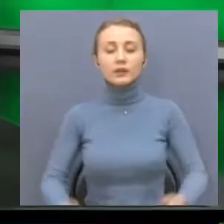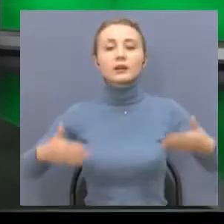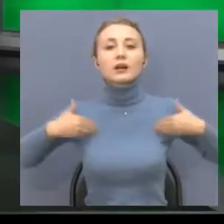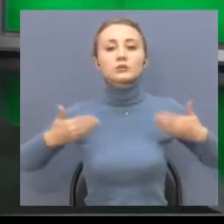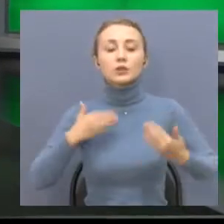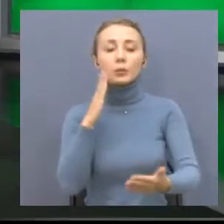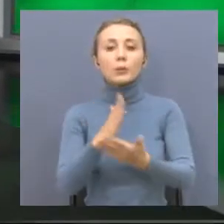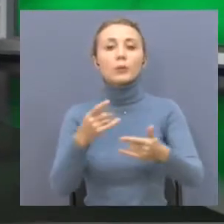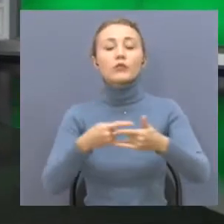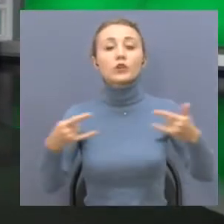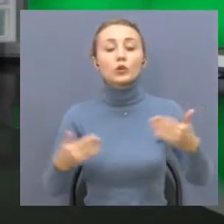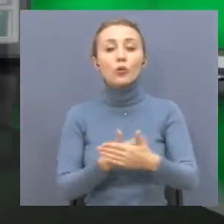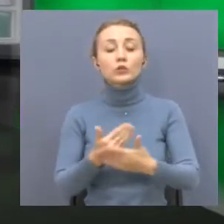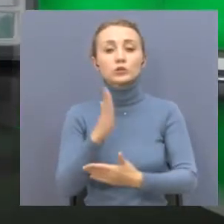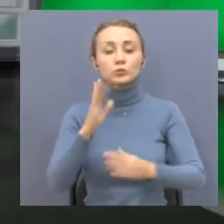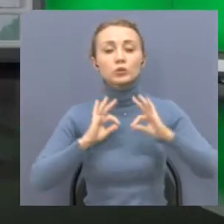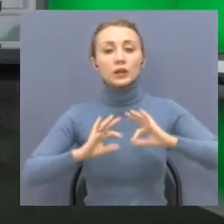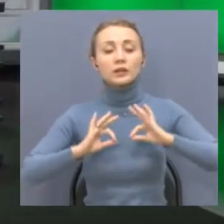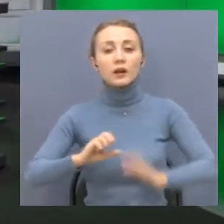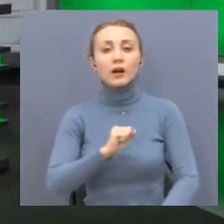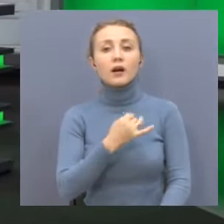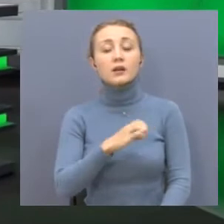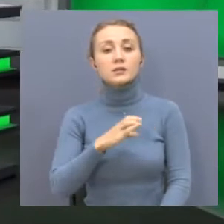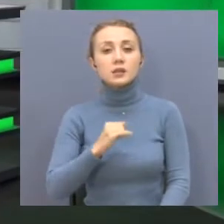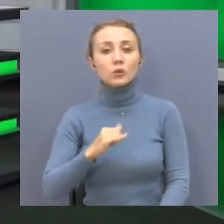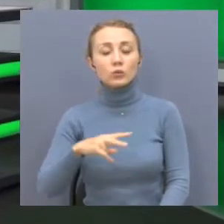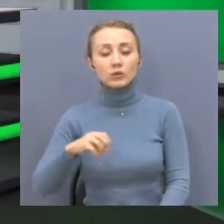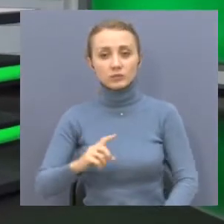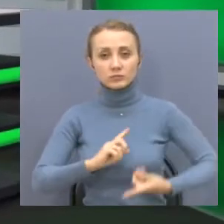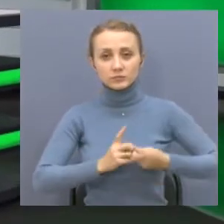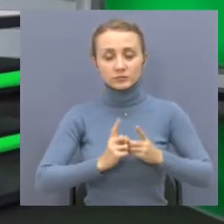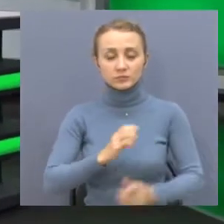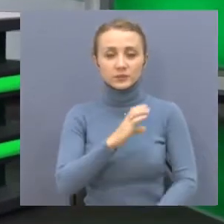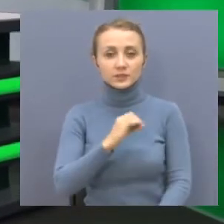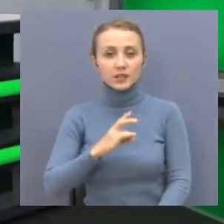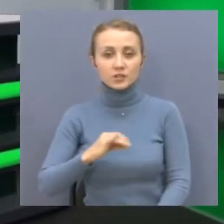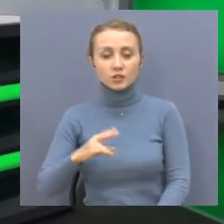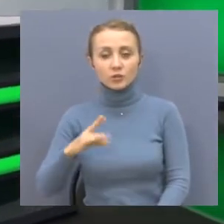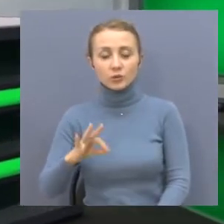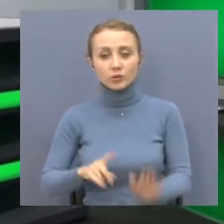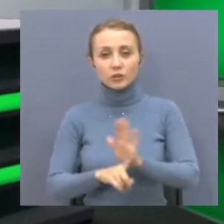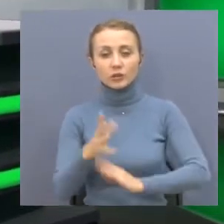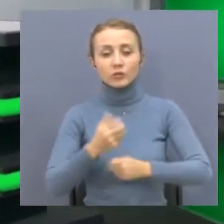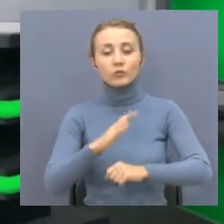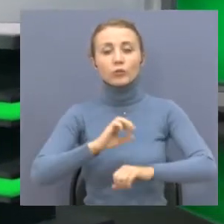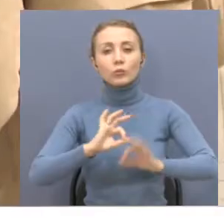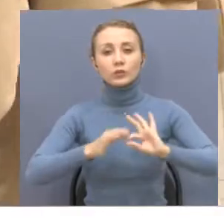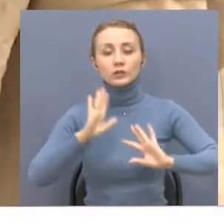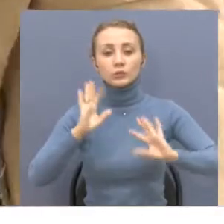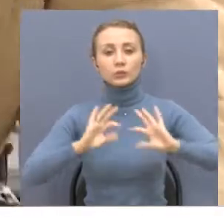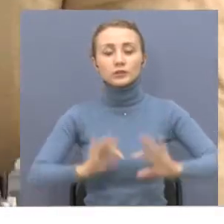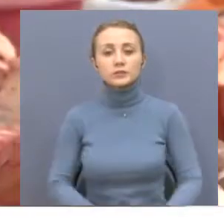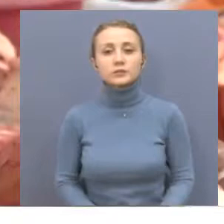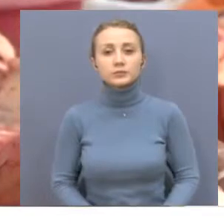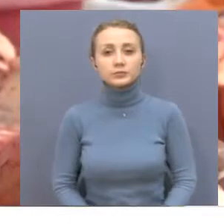Армыстар тікелей эфирде көкше ақпарат жаңалықтар тізгінде Айсауле Сезбек, сурд аудармашы Любовь Сенченко. Алдымен аңдатпа. Өңірде